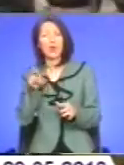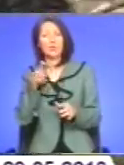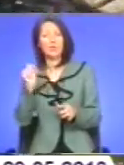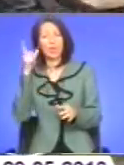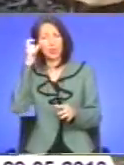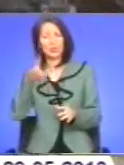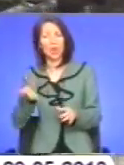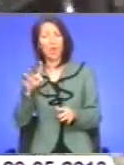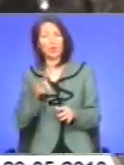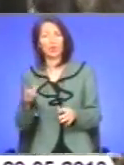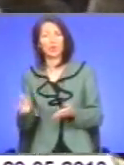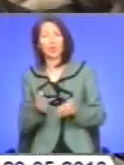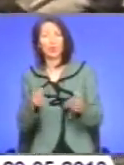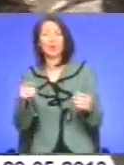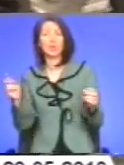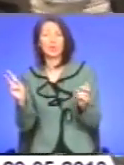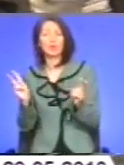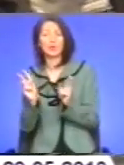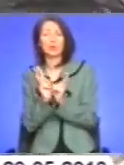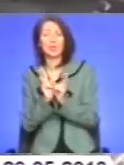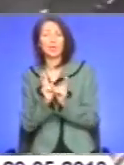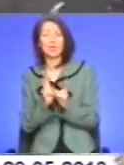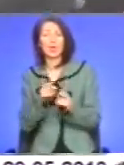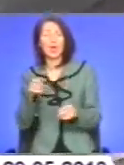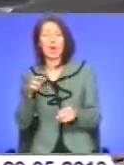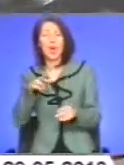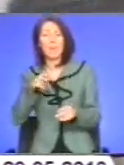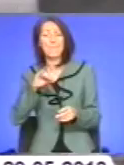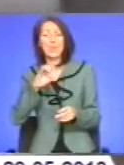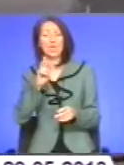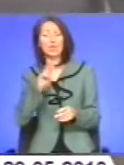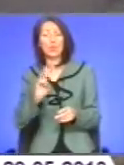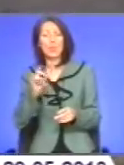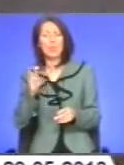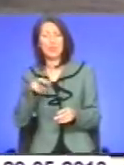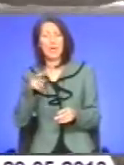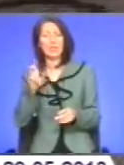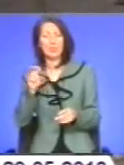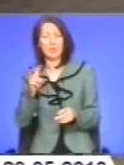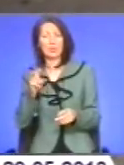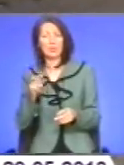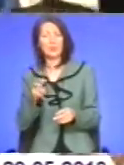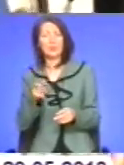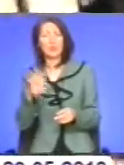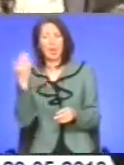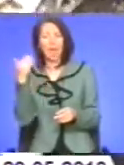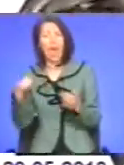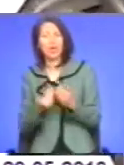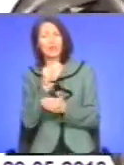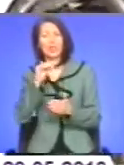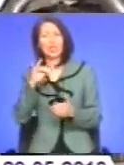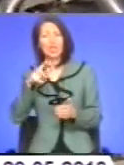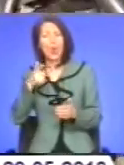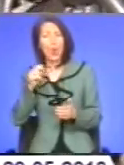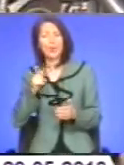легковик марки ВАЗ-2106 та позашляховик Міцубіші L200. Попередньо відомо, що водій «Жигулів» не впорався з керуванням